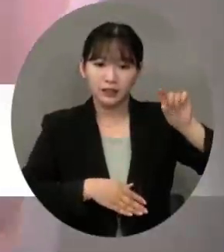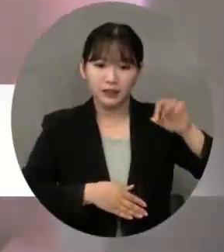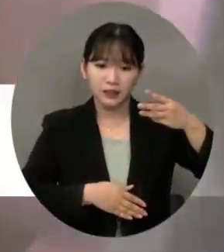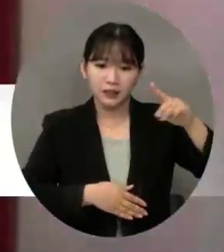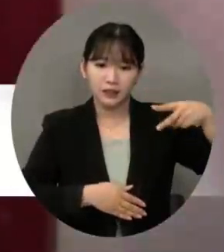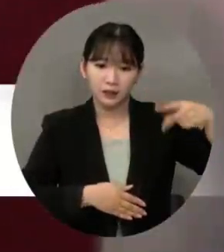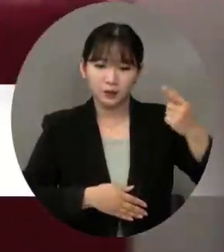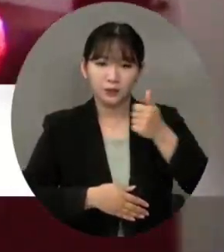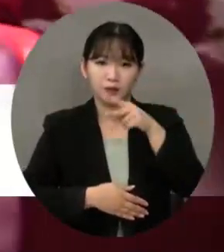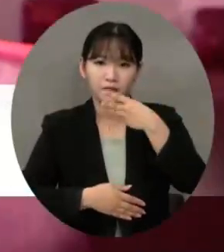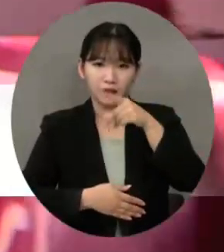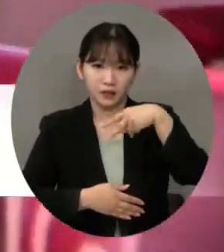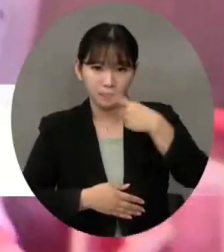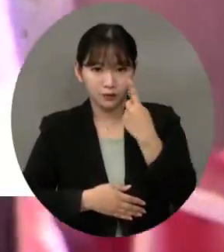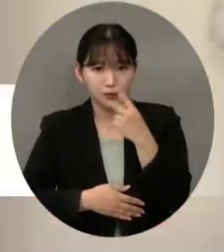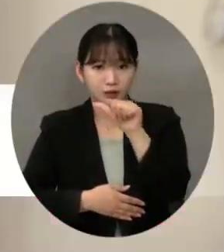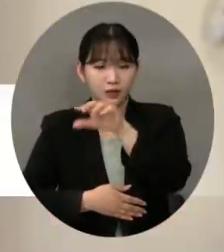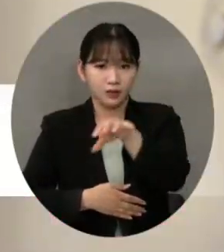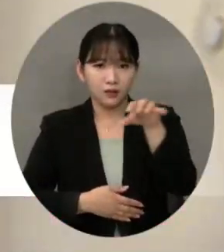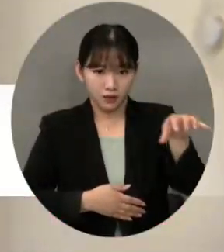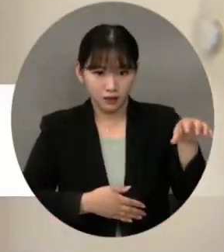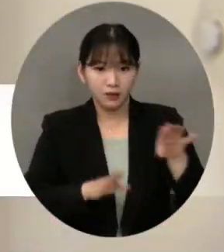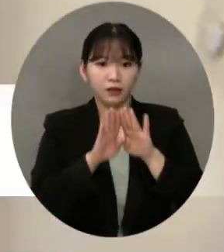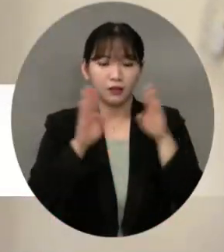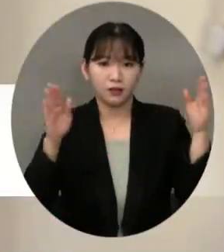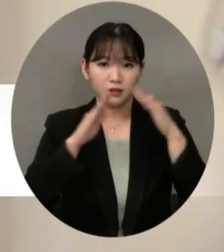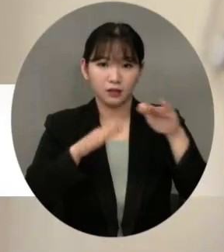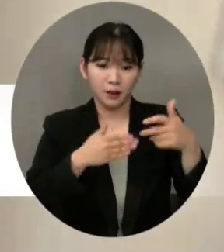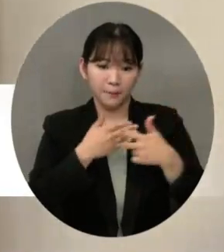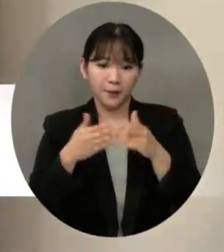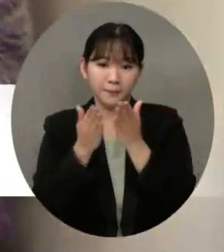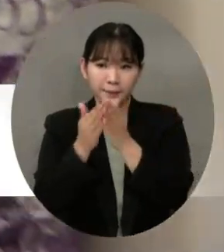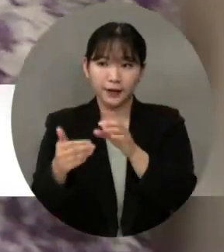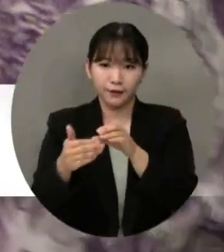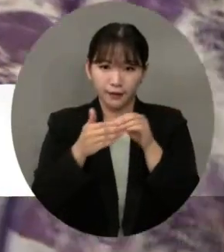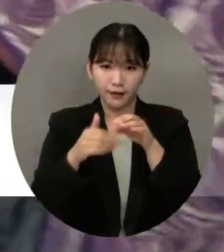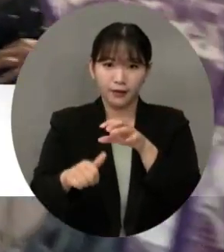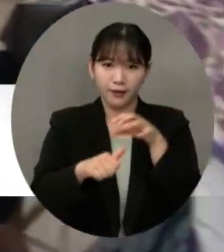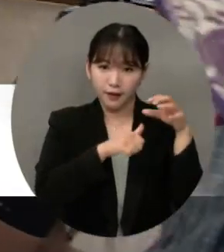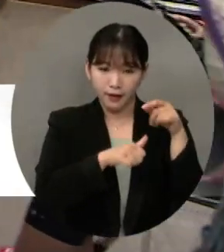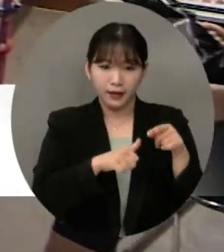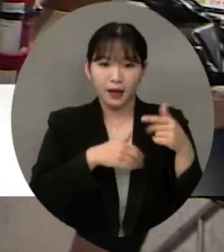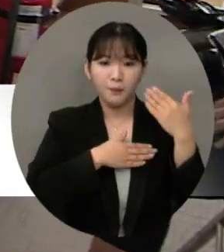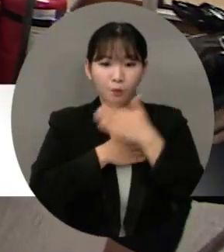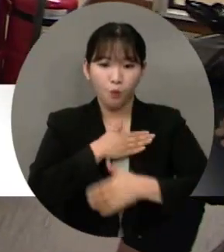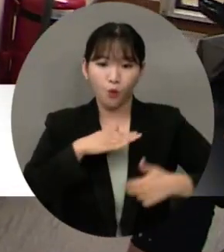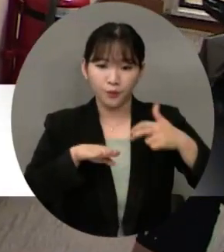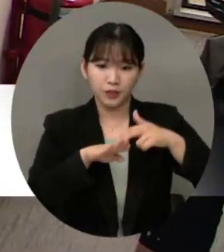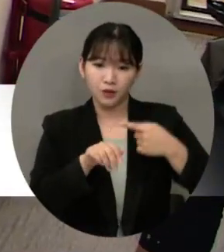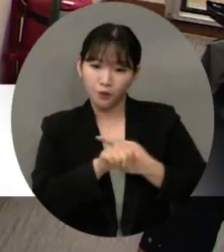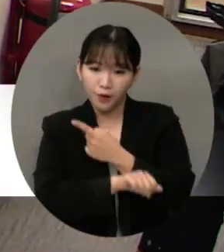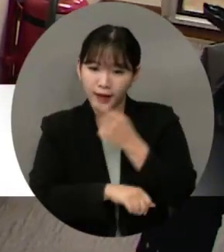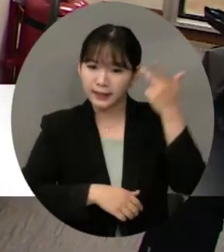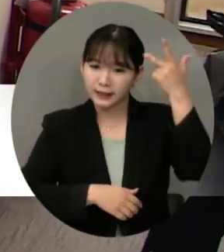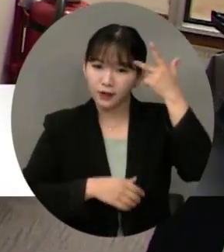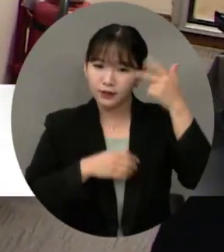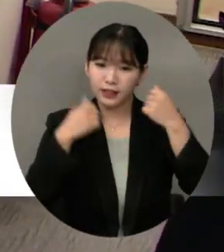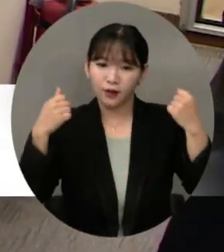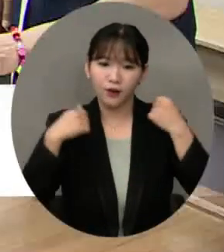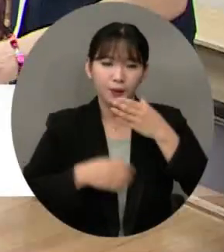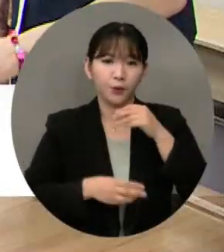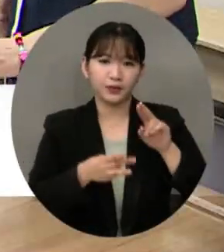등 다섯 개 섬에서 열렸습니다 전들 병원선을 활용해 신체 진료 외에도 광역 정신 건강